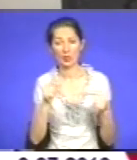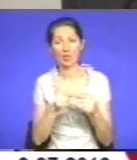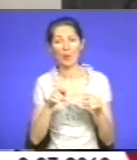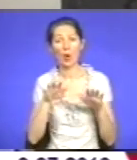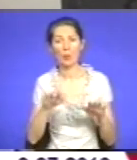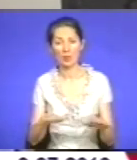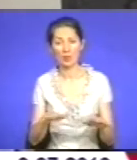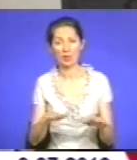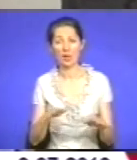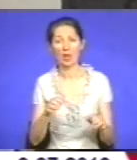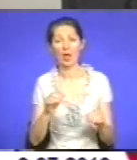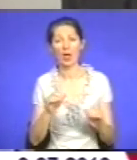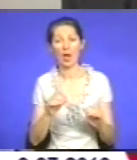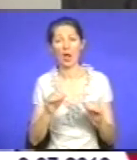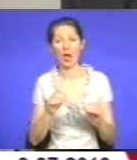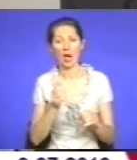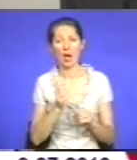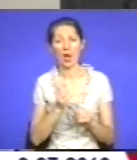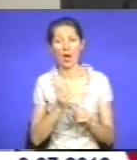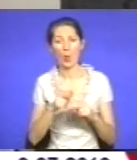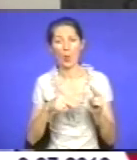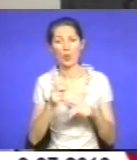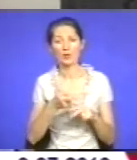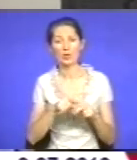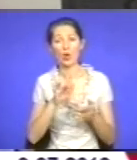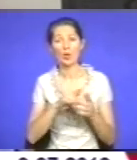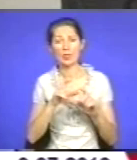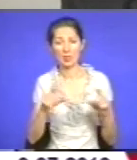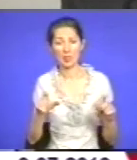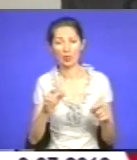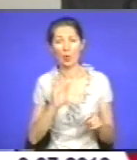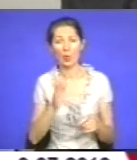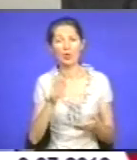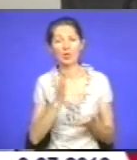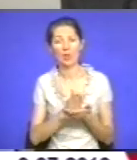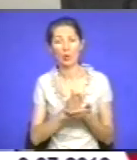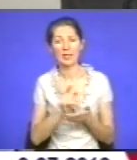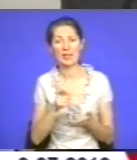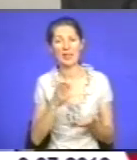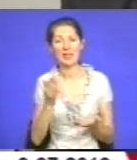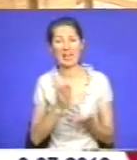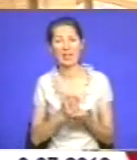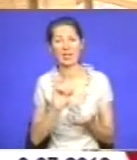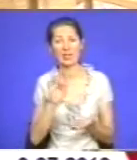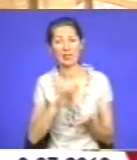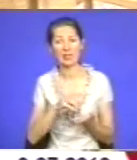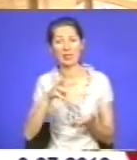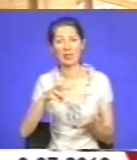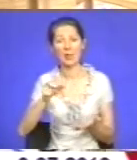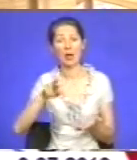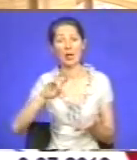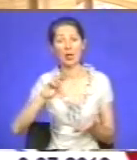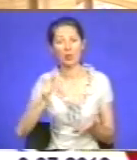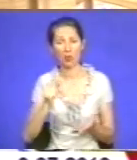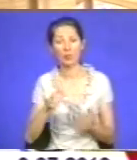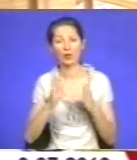місце розташування цього центру. Як варіант, він буде знаходитись там, де у нас є центр «Малятко». Саме у будинку «Малятко»